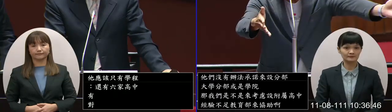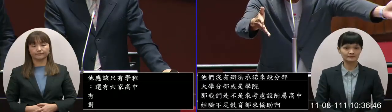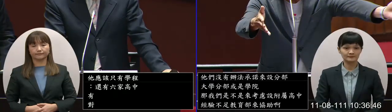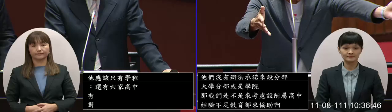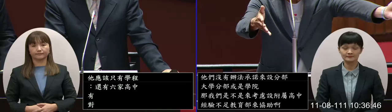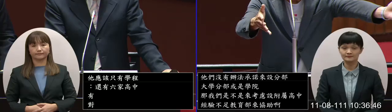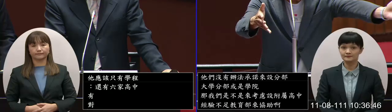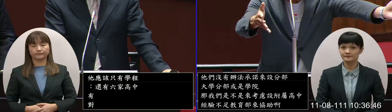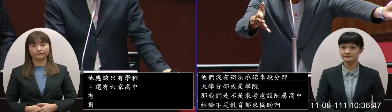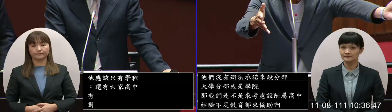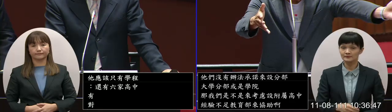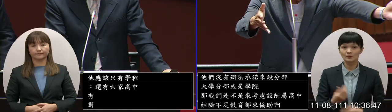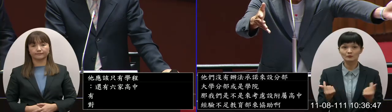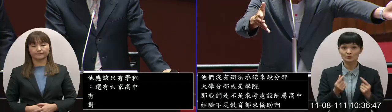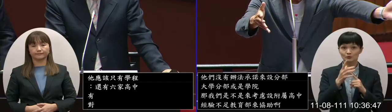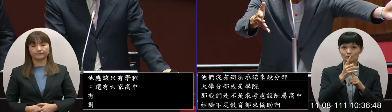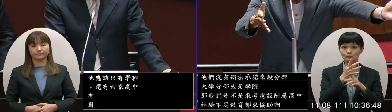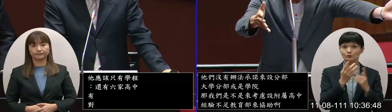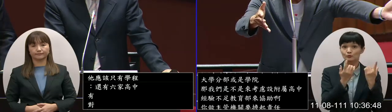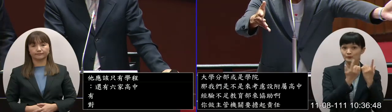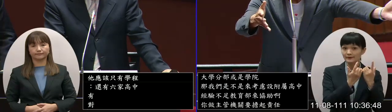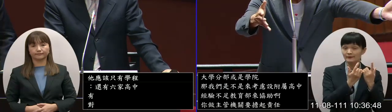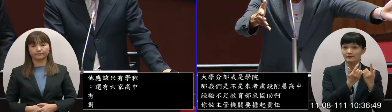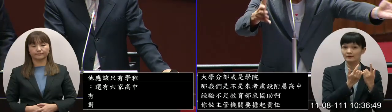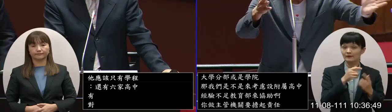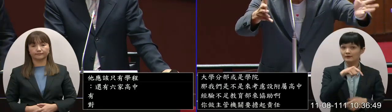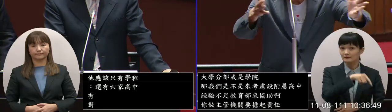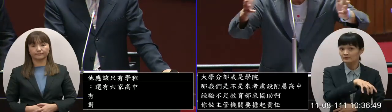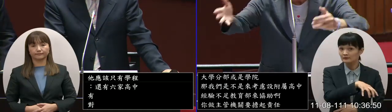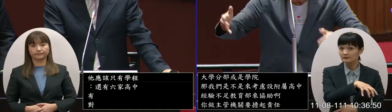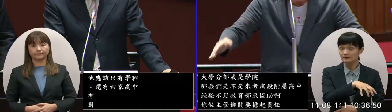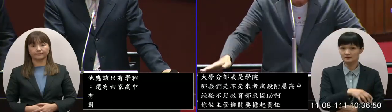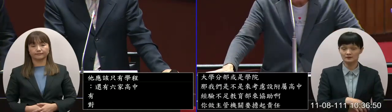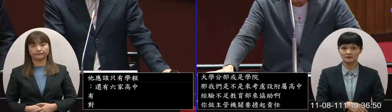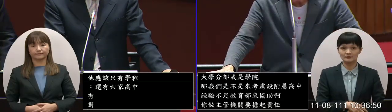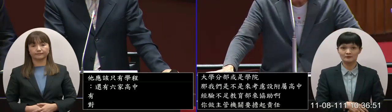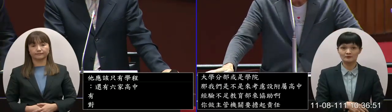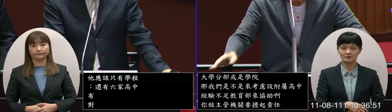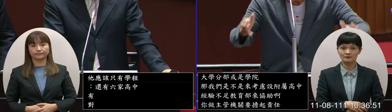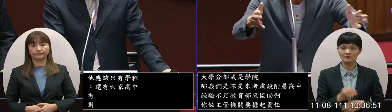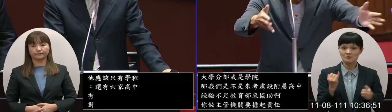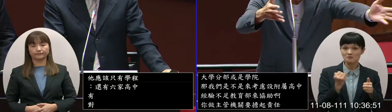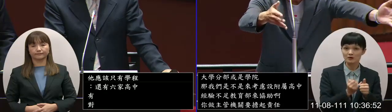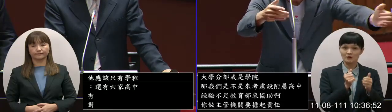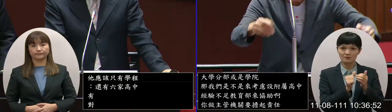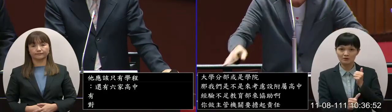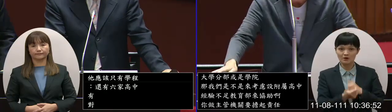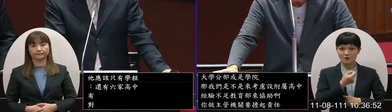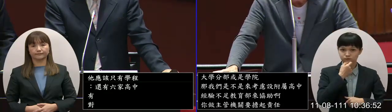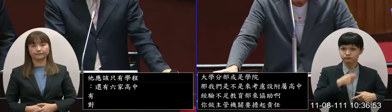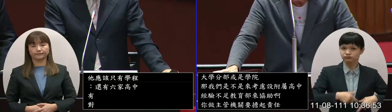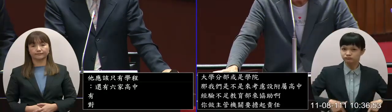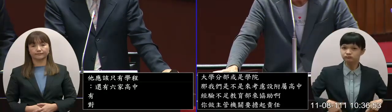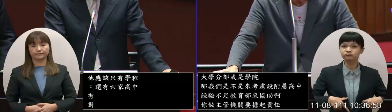有像我们竹北地区这样，敢生能养，愿意生囡